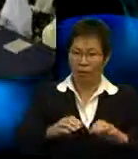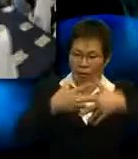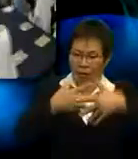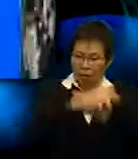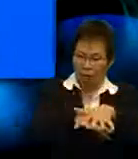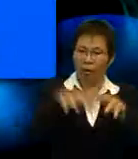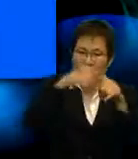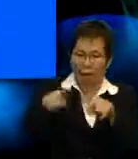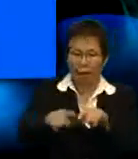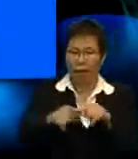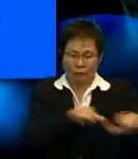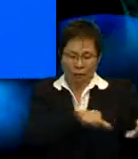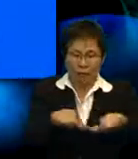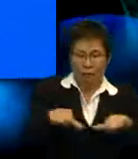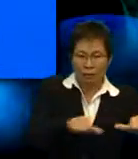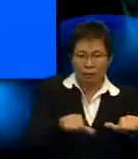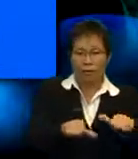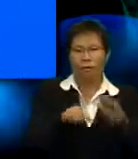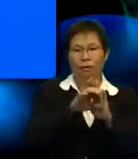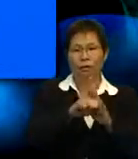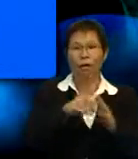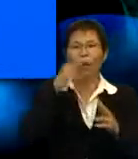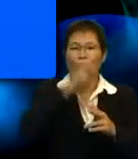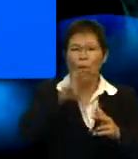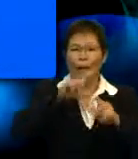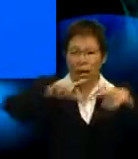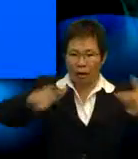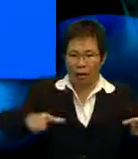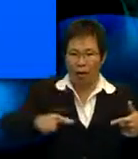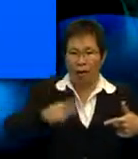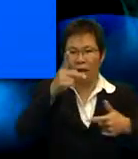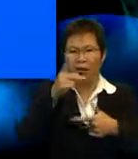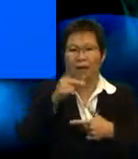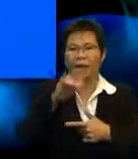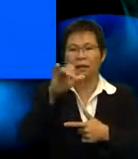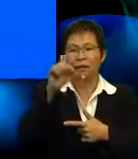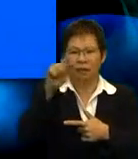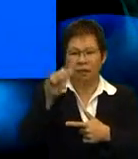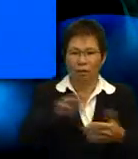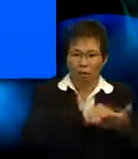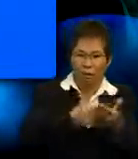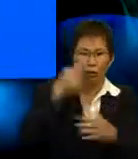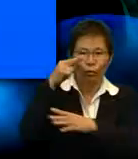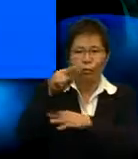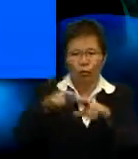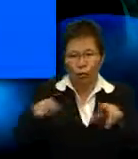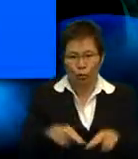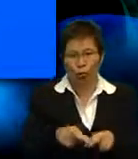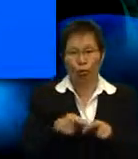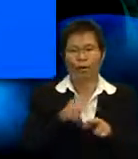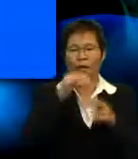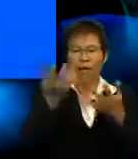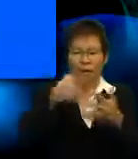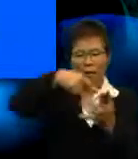pelbagai kecerdasan seperti verbal linguistik, kinesthetic, music, visual ruang, interpersonal